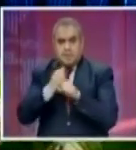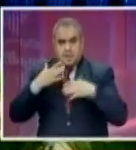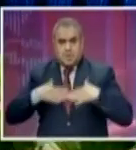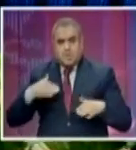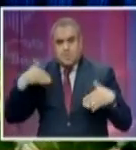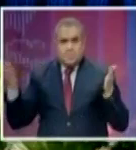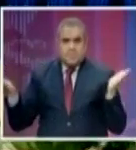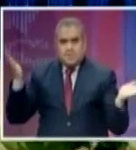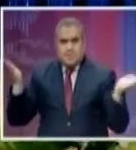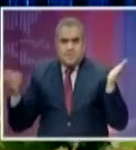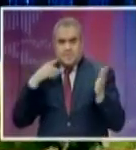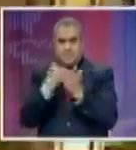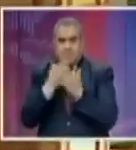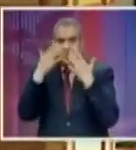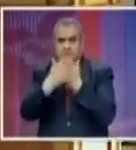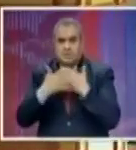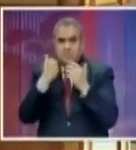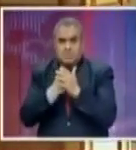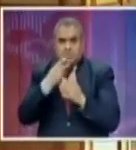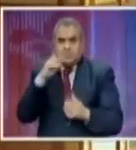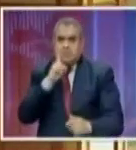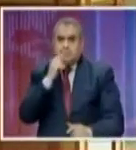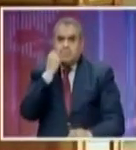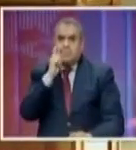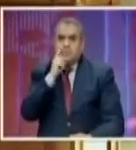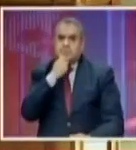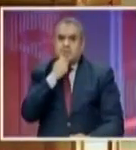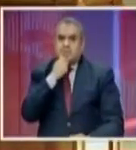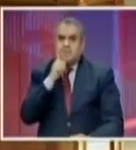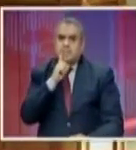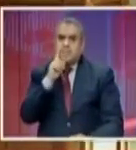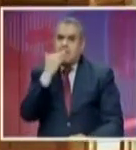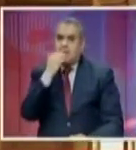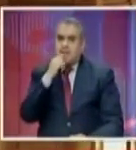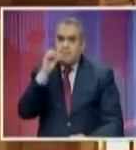أزياء لعدد آخر من الشركات. البطل مصطفى محمد نوفل.